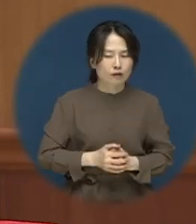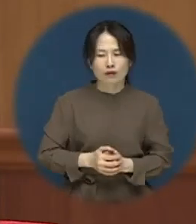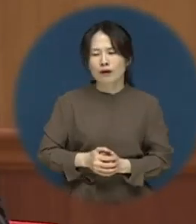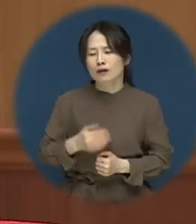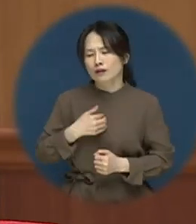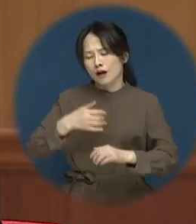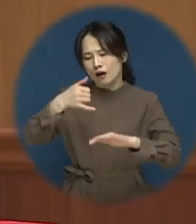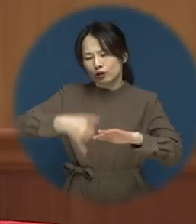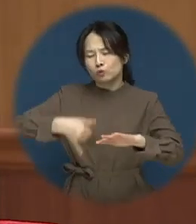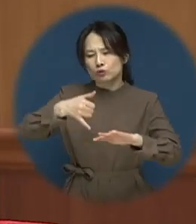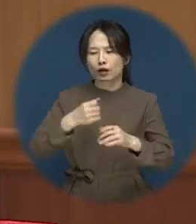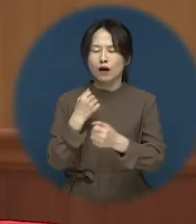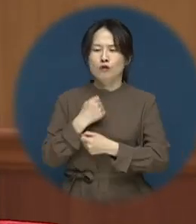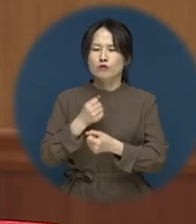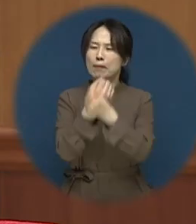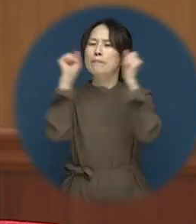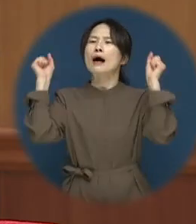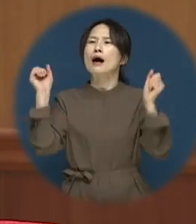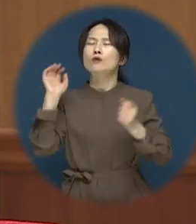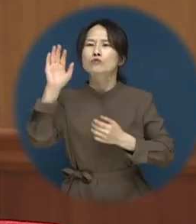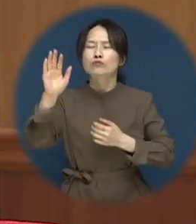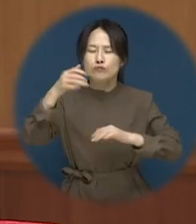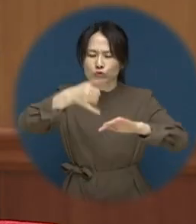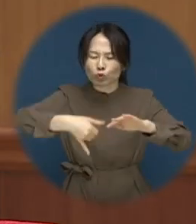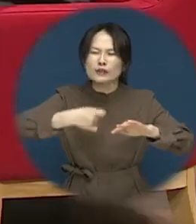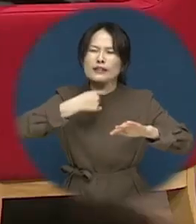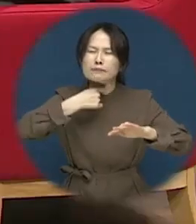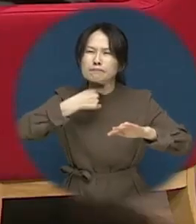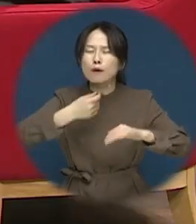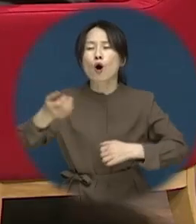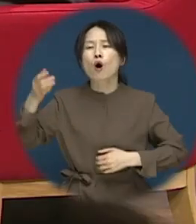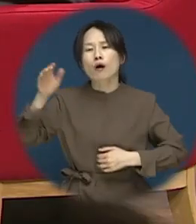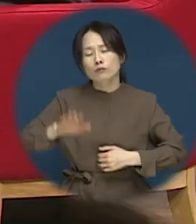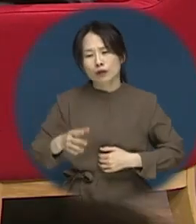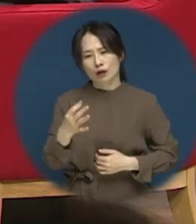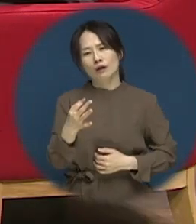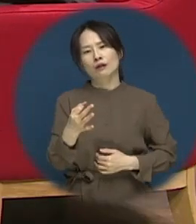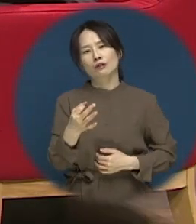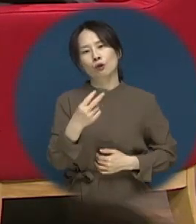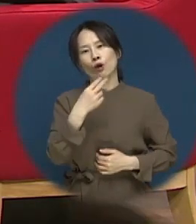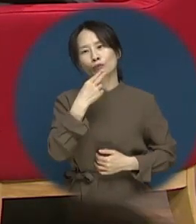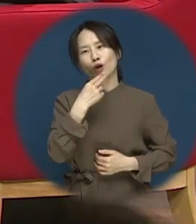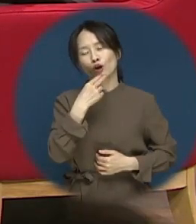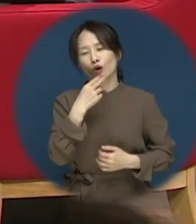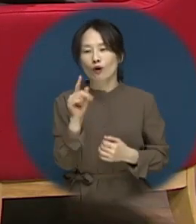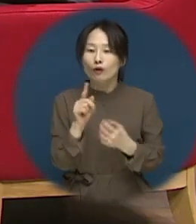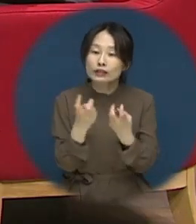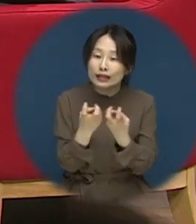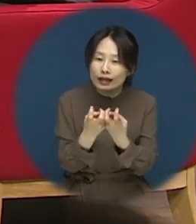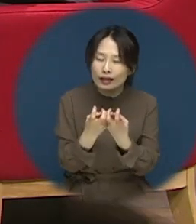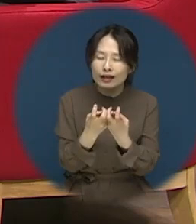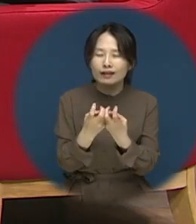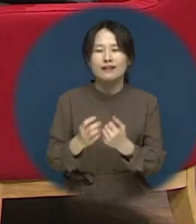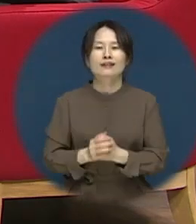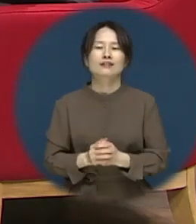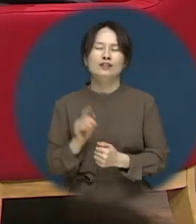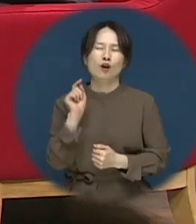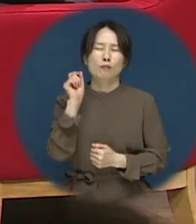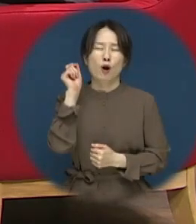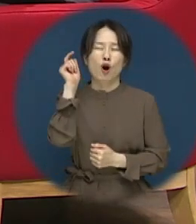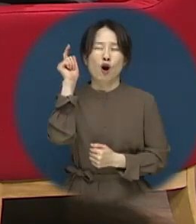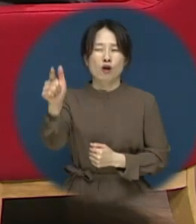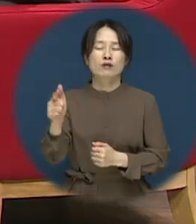없잖아요. 그렇죠. 물려받은 것도 없고. 그래서 중동에 가서 일을 해갖고 왔죠. 중동? 돈을 벌어 왔어요. 건설 노동자로?